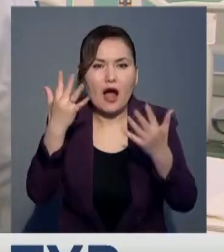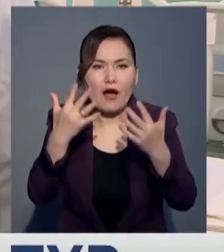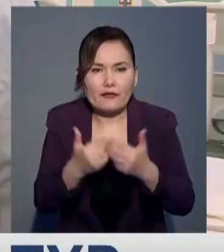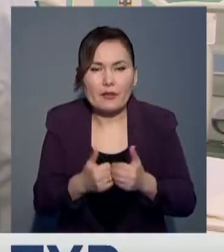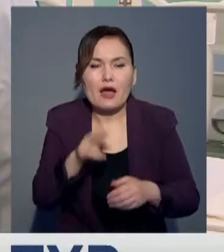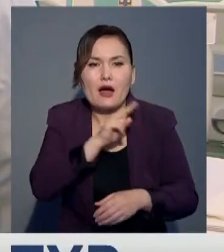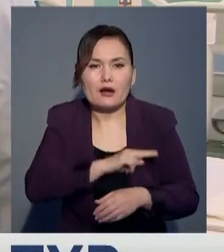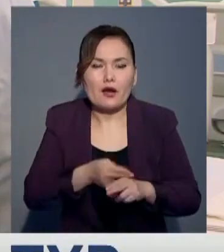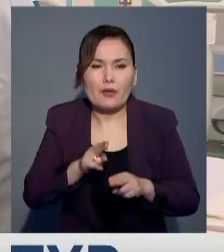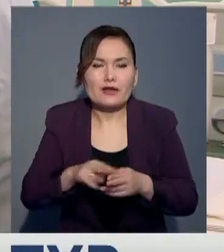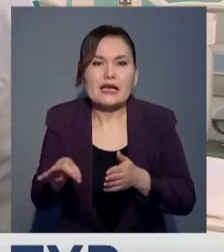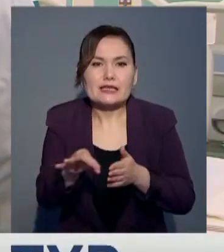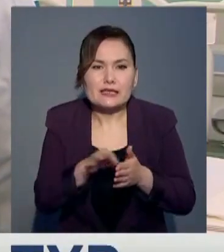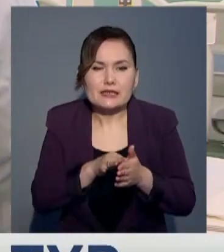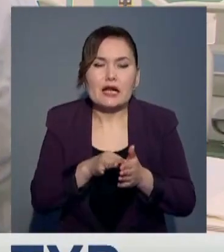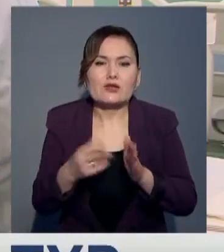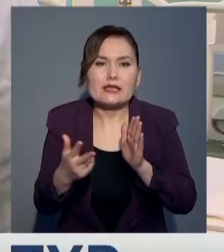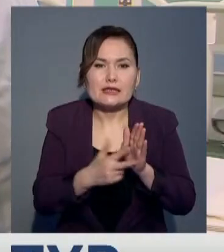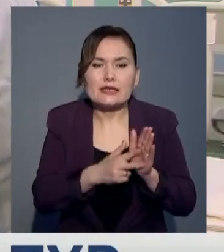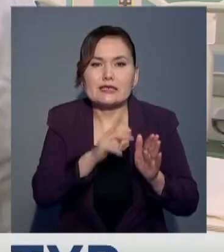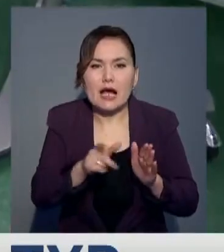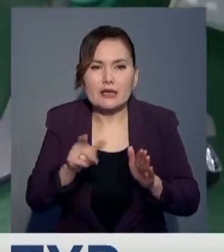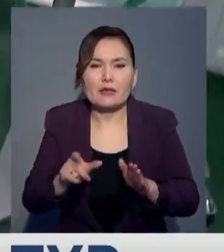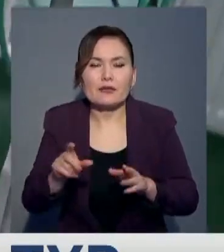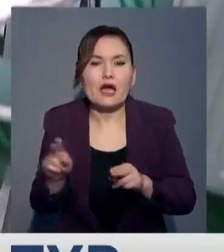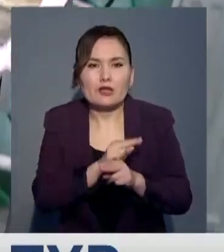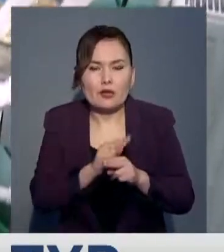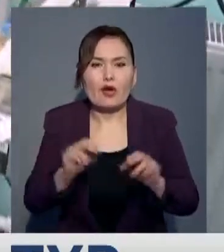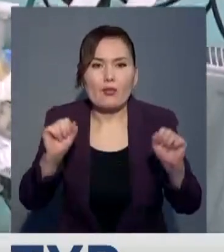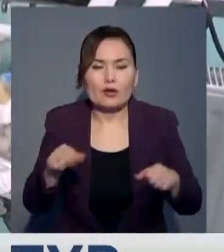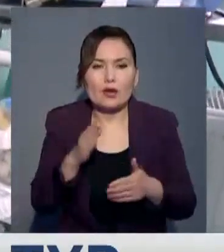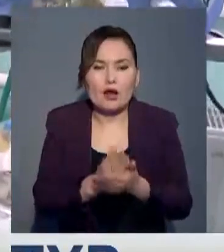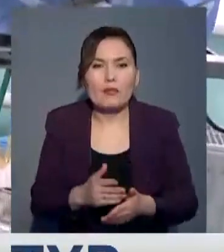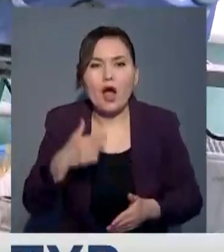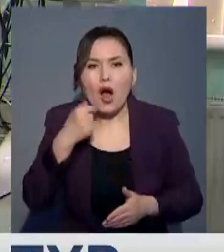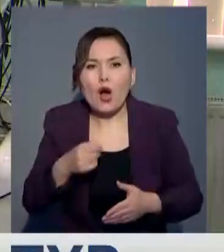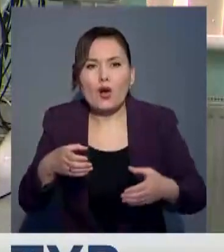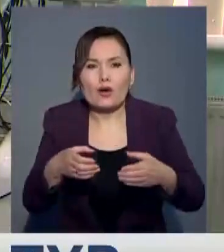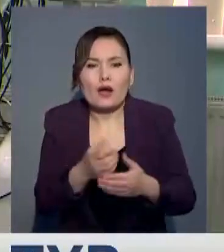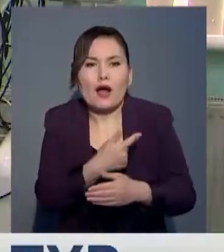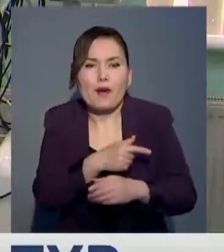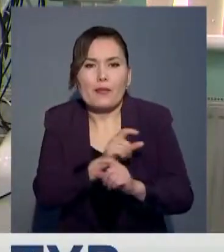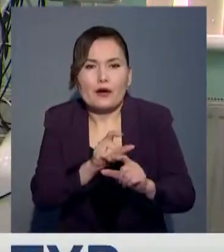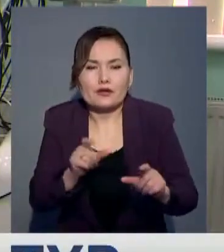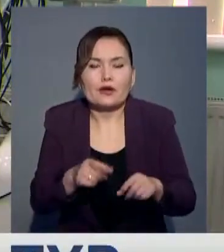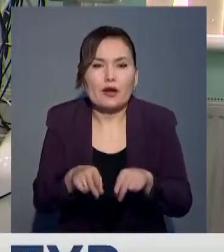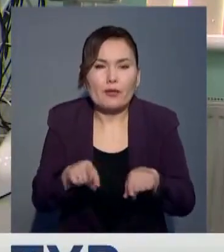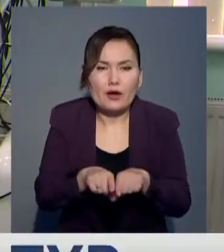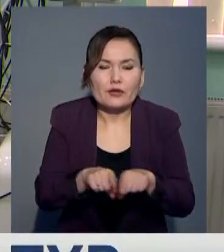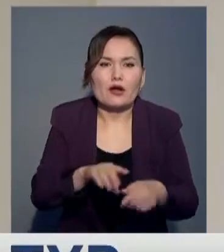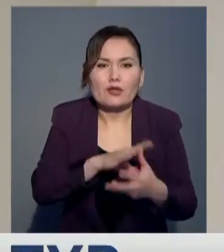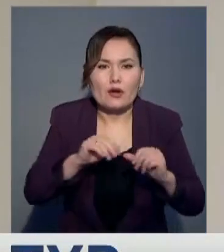Бұл жерде бірден 8 науқасты емдеуге мүмкіндік бар. Қорғаныс министрлігінің әскери госпитальдары мен лазареттері